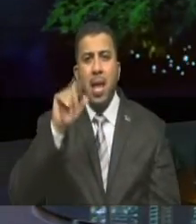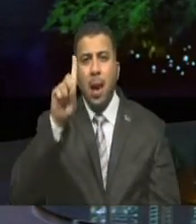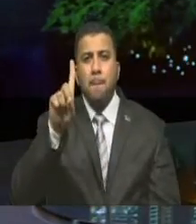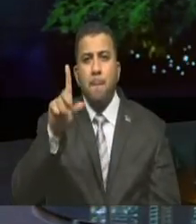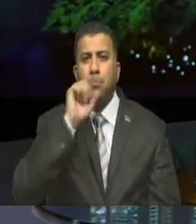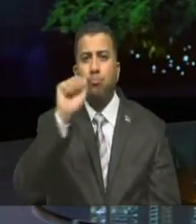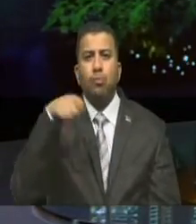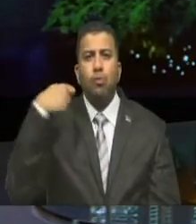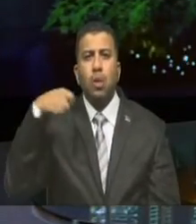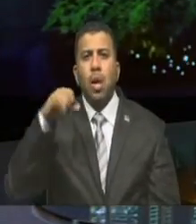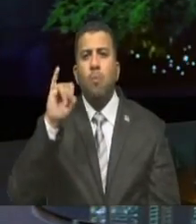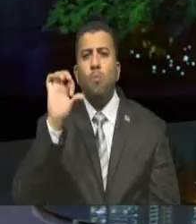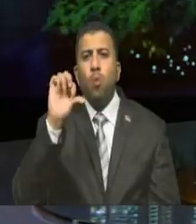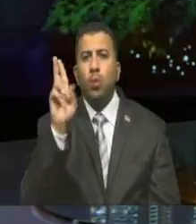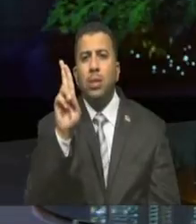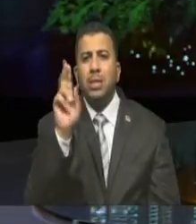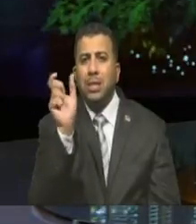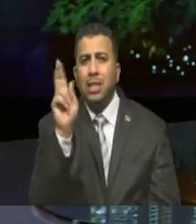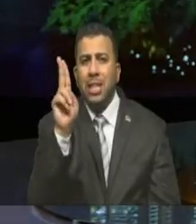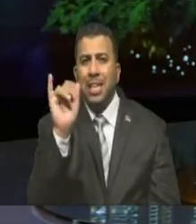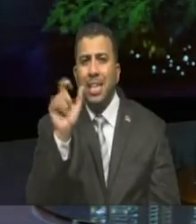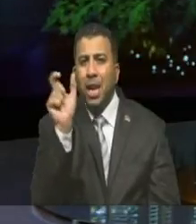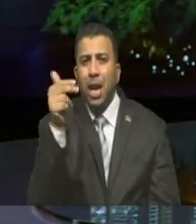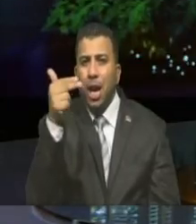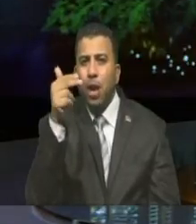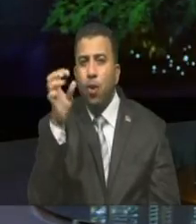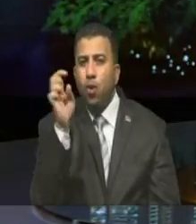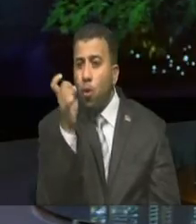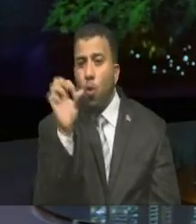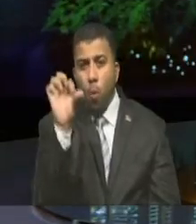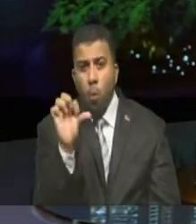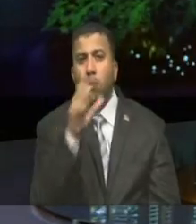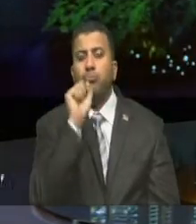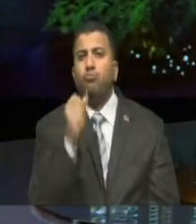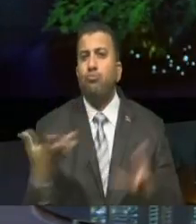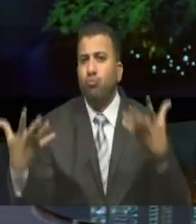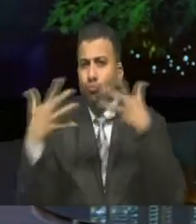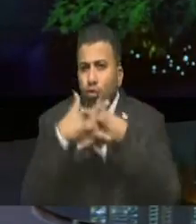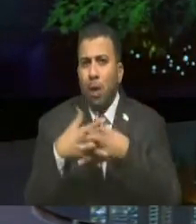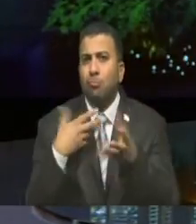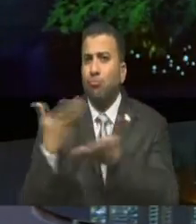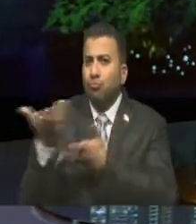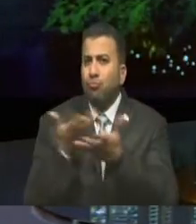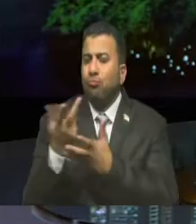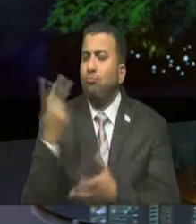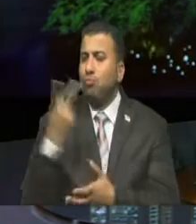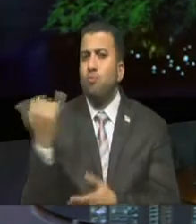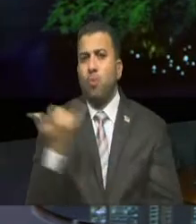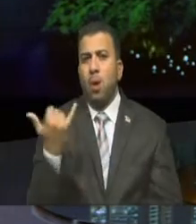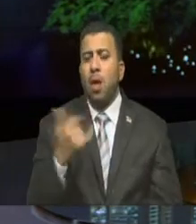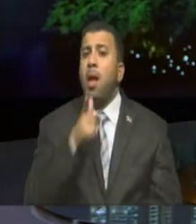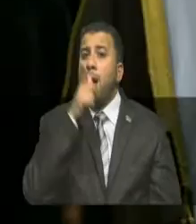رئيس جمهوريه من مونتينيغرو وتعزيز علاقات التعاون المشترك لما فيه مصلحه البلدين